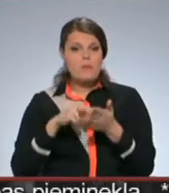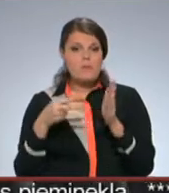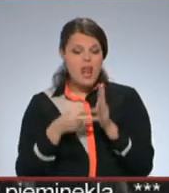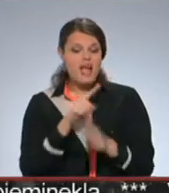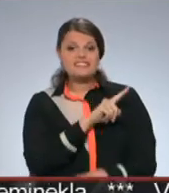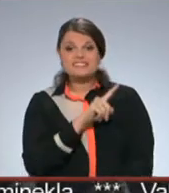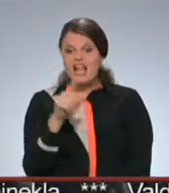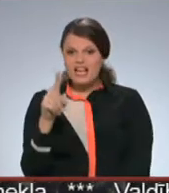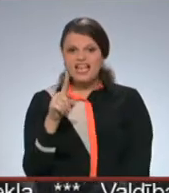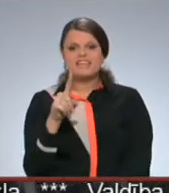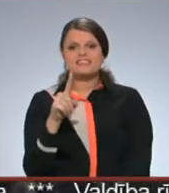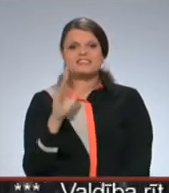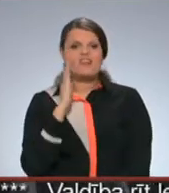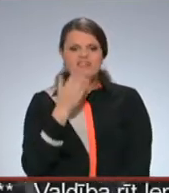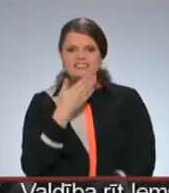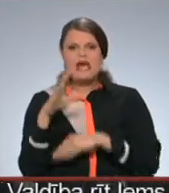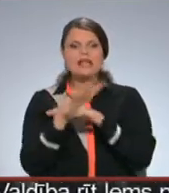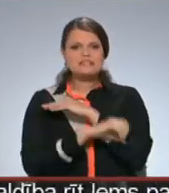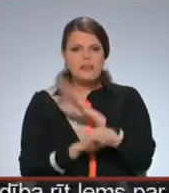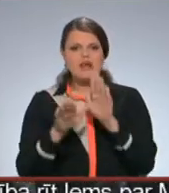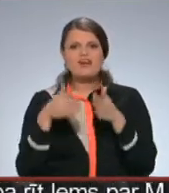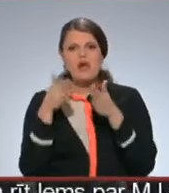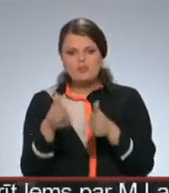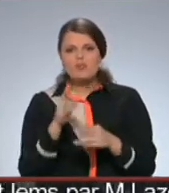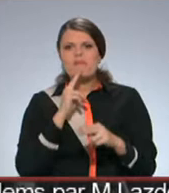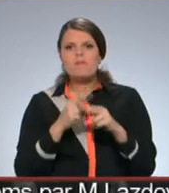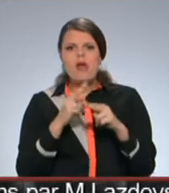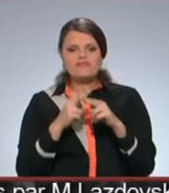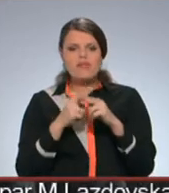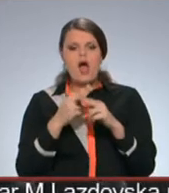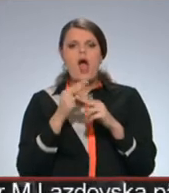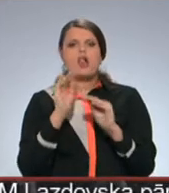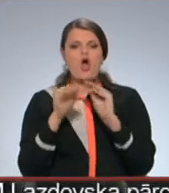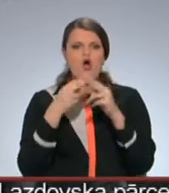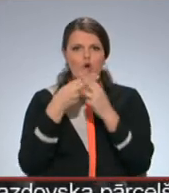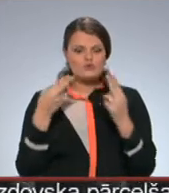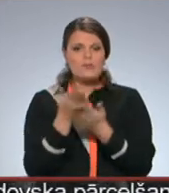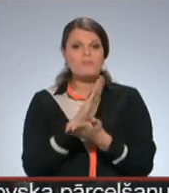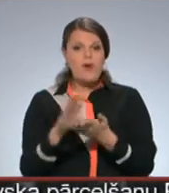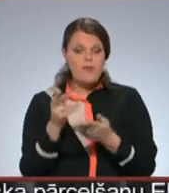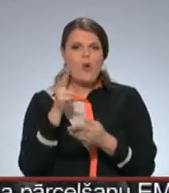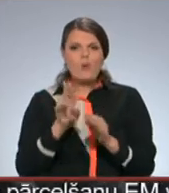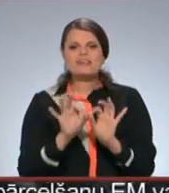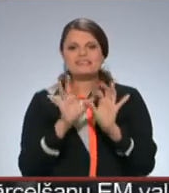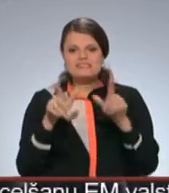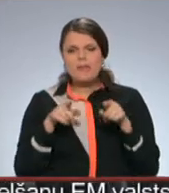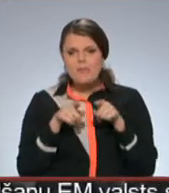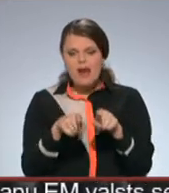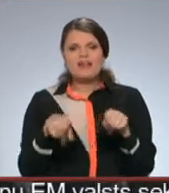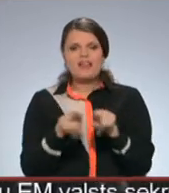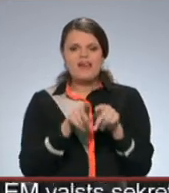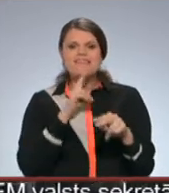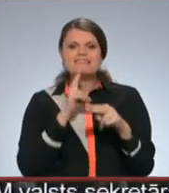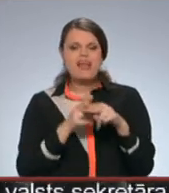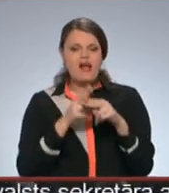līdz vasaras beigām varētu būt, ka metāla konstrukcijas jau tiks pabeigts un sāks paralēli visam arī